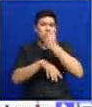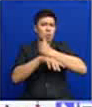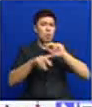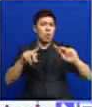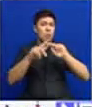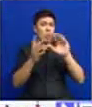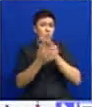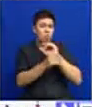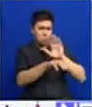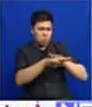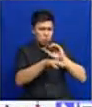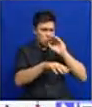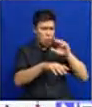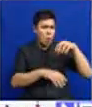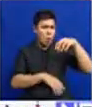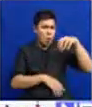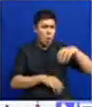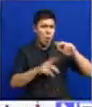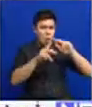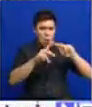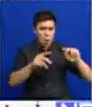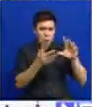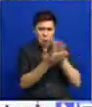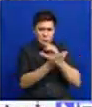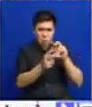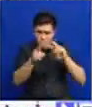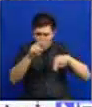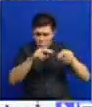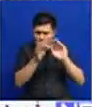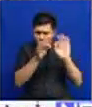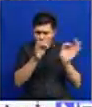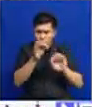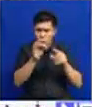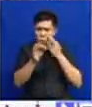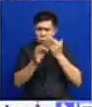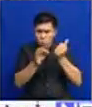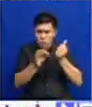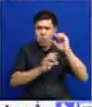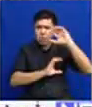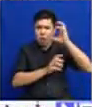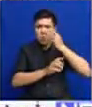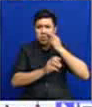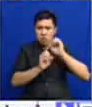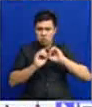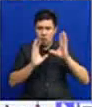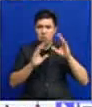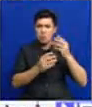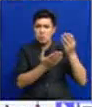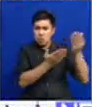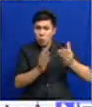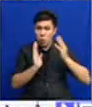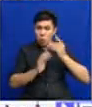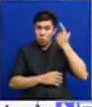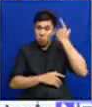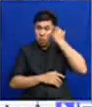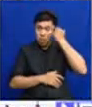ชับให้กรมส่งเสริมวัฒนธรรมตรวจสอบเนื้อหาของหนังอย่างชัดเจนและจะเชิญผู้เชี่ยวชาญด้